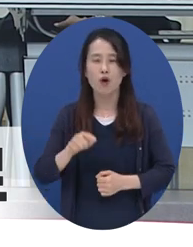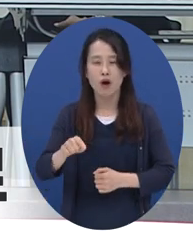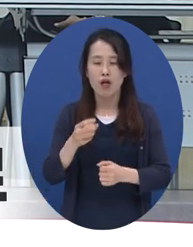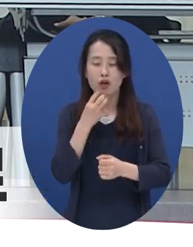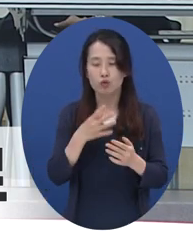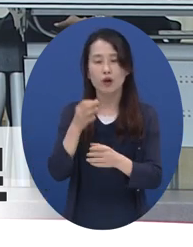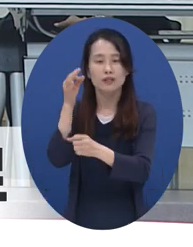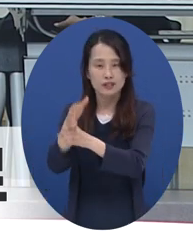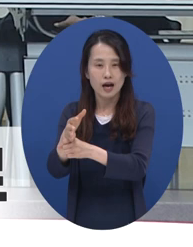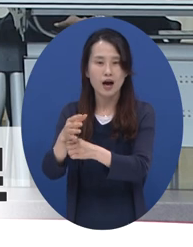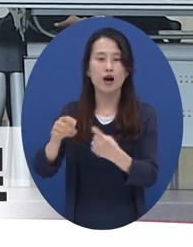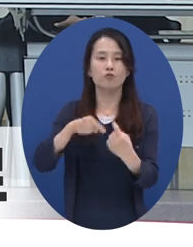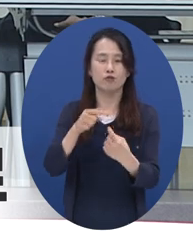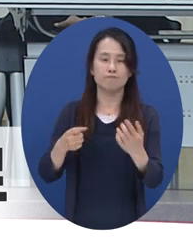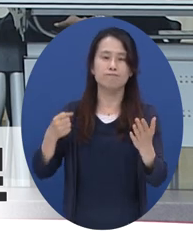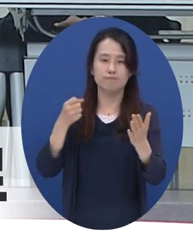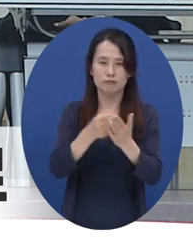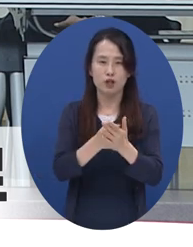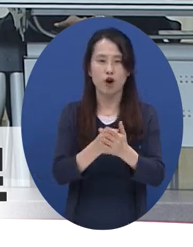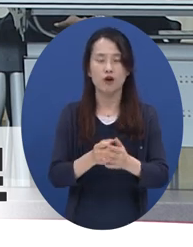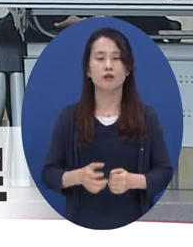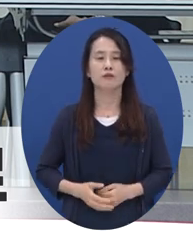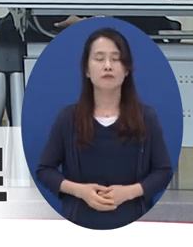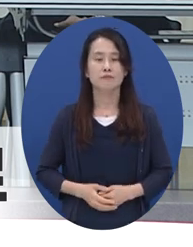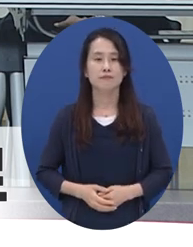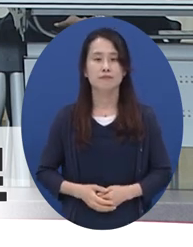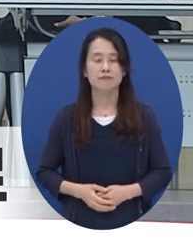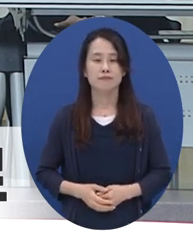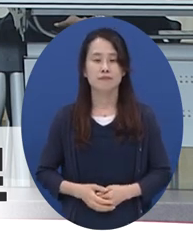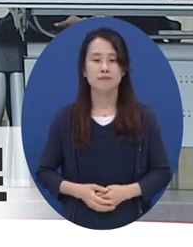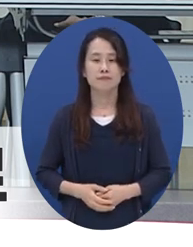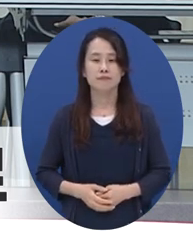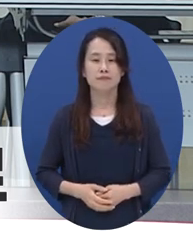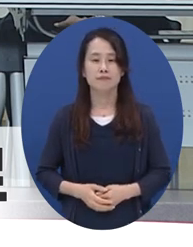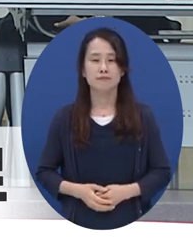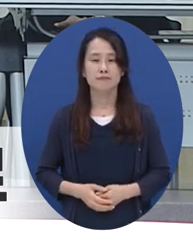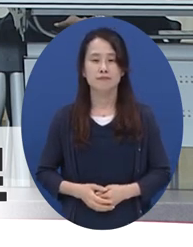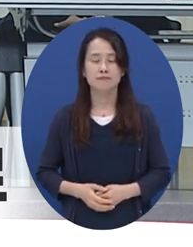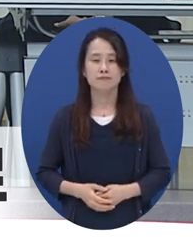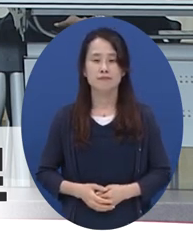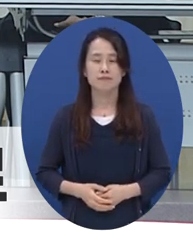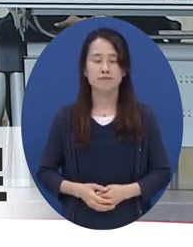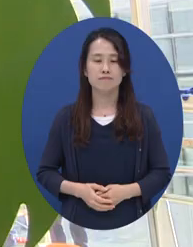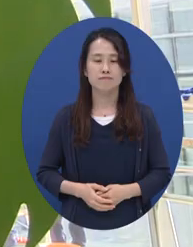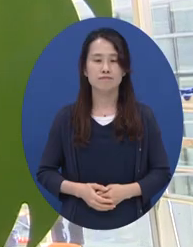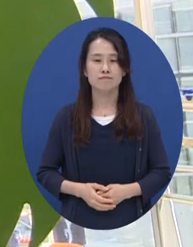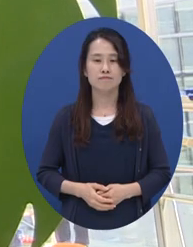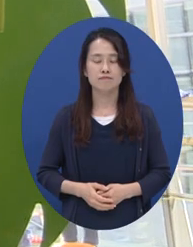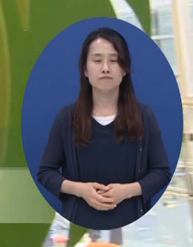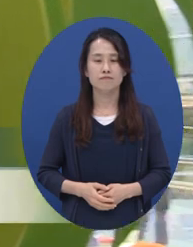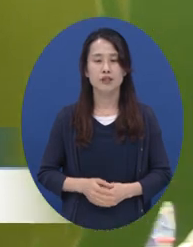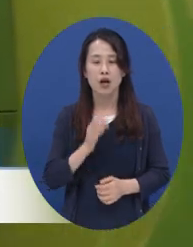겪었는데 경기도가 이를 인수해 운영하기로 했습니다. 경기 북부 김태희 기자의 보도입니다.